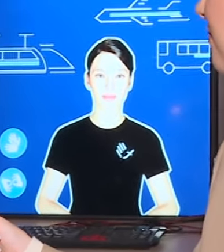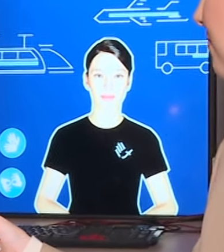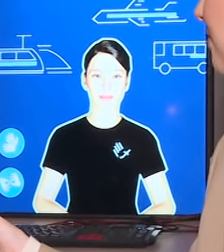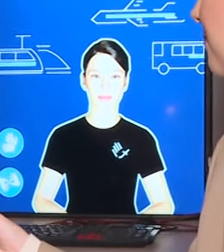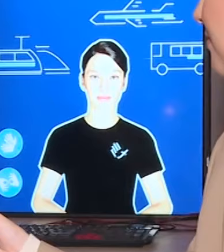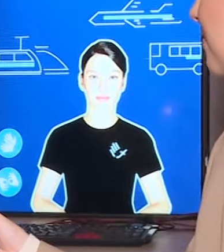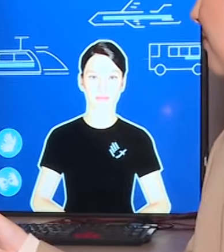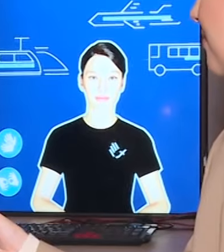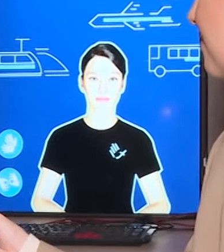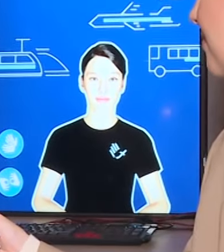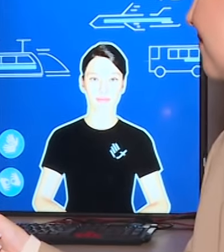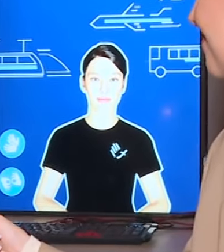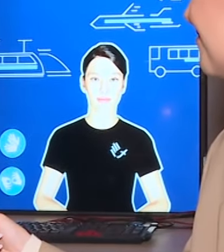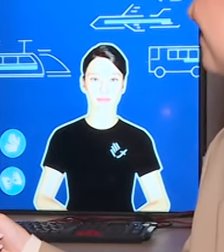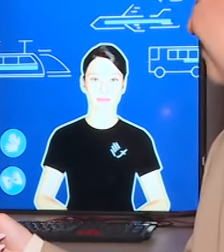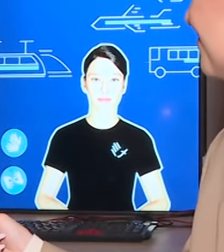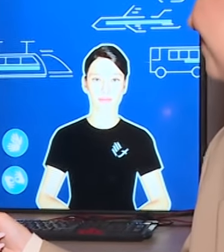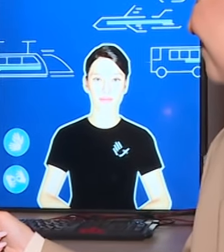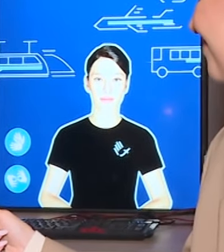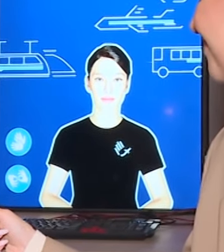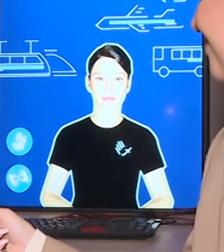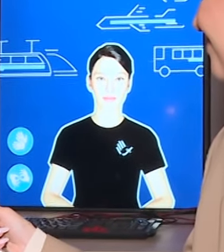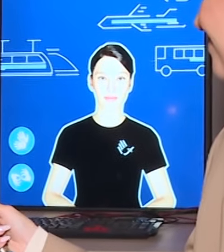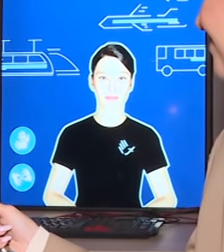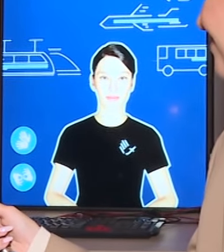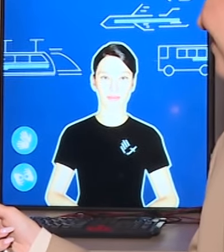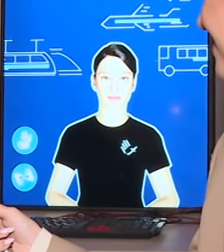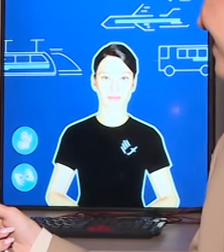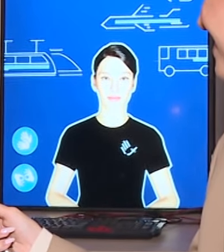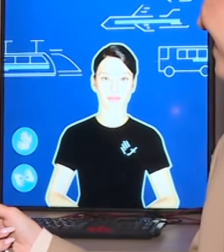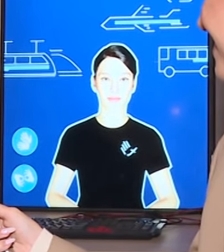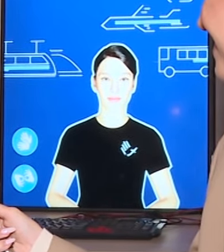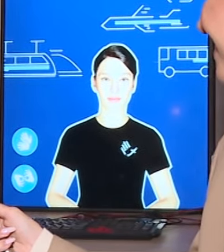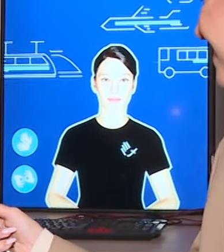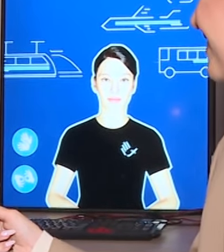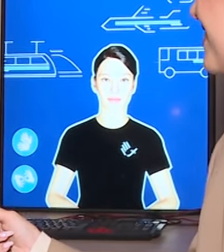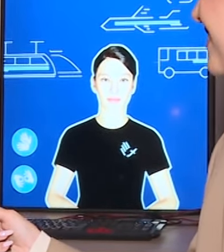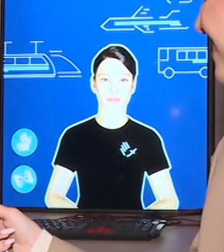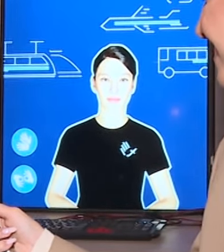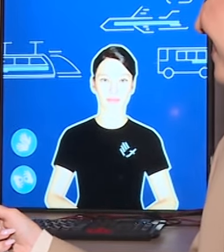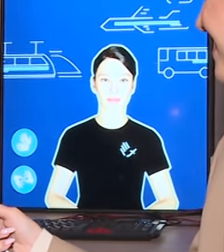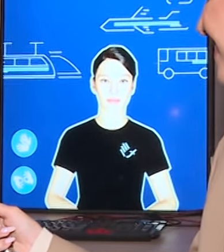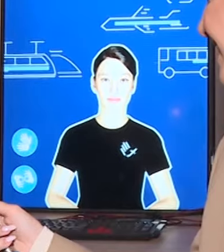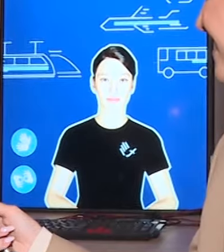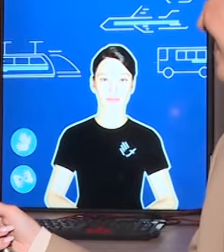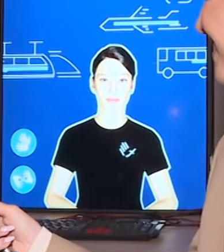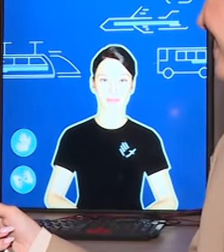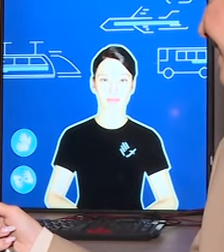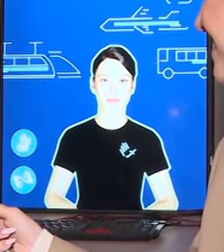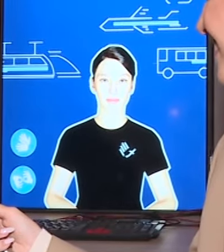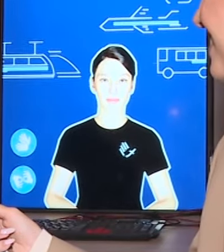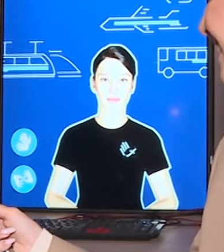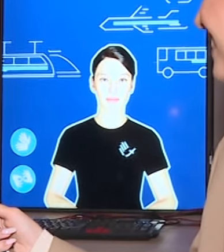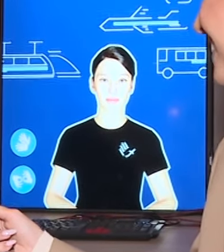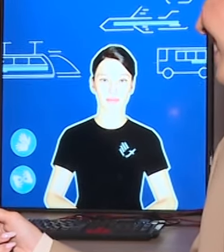više prilika otvara, tako da prosto to je jedini razlog zašto mi hoćemo tamo da odemo. Samo jako bi